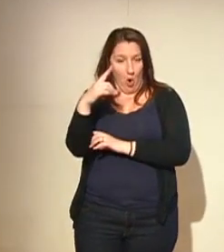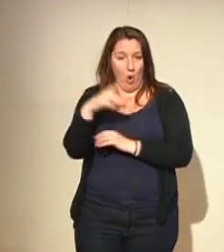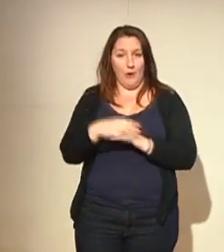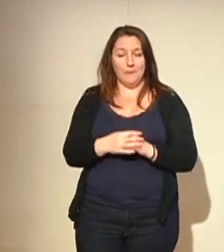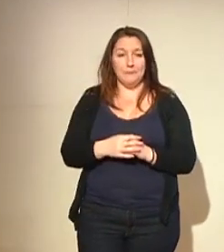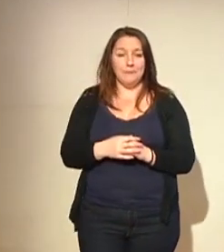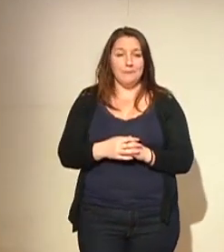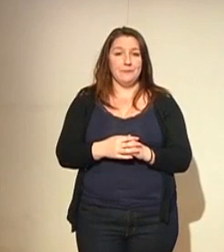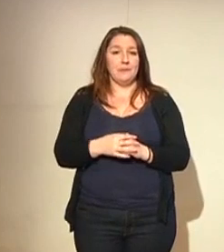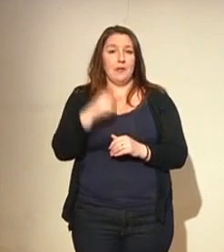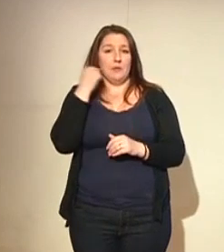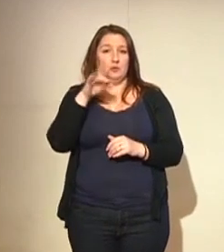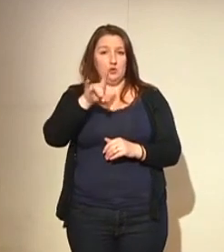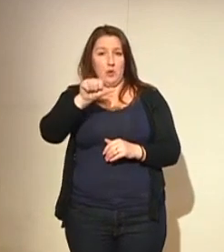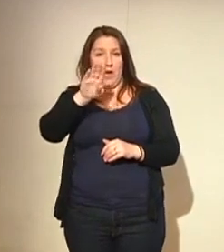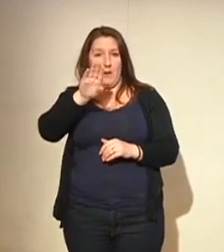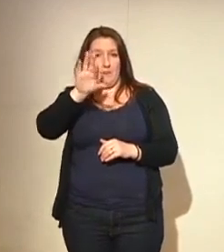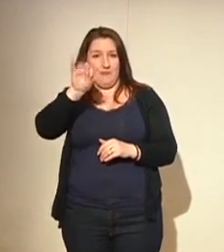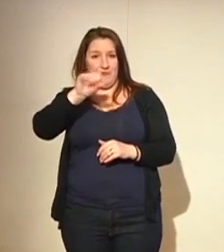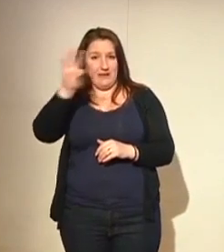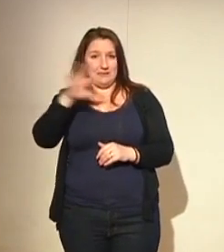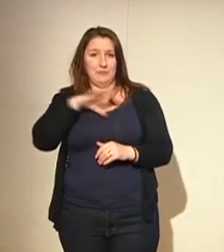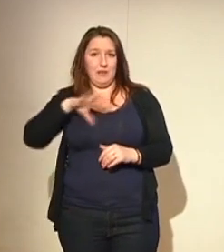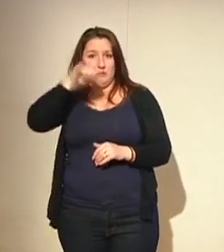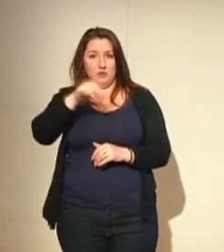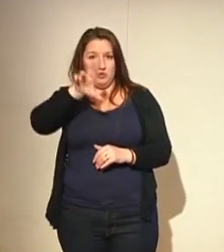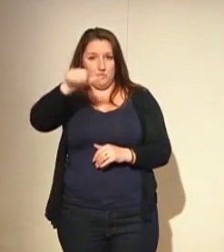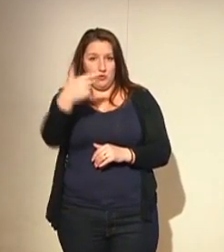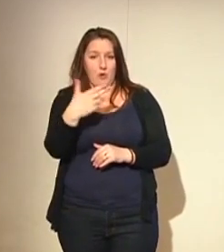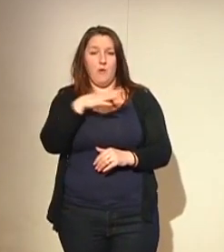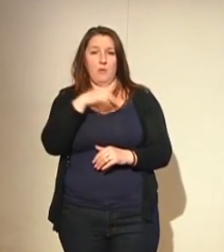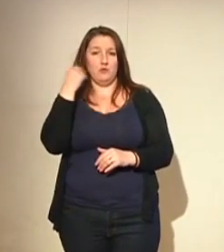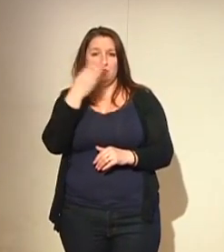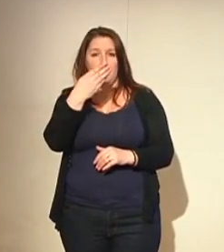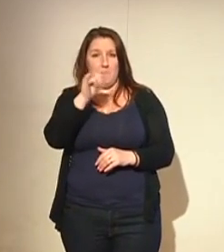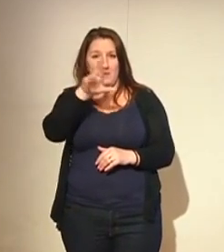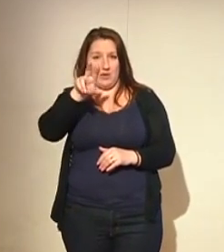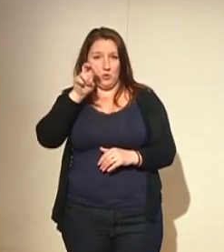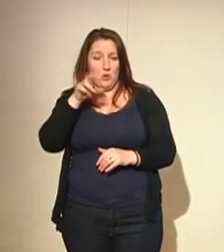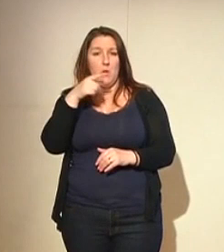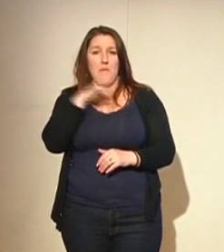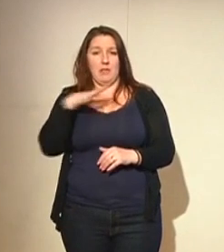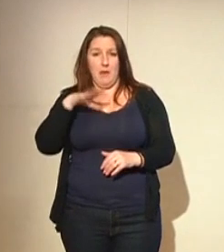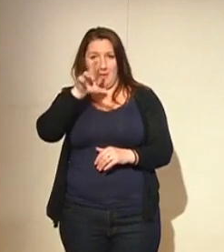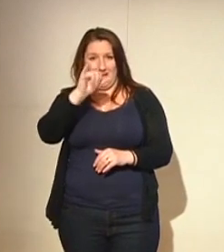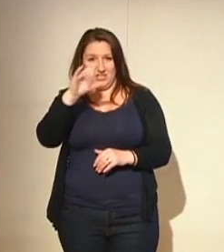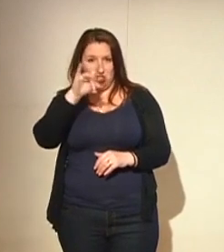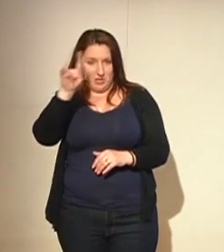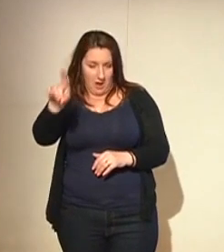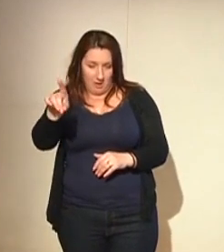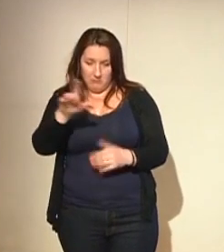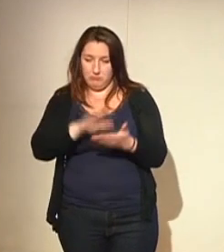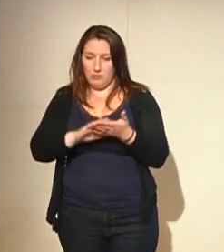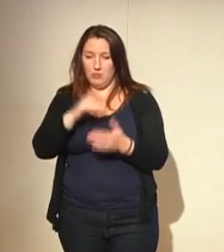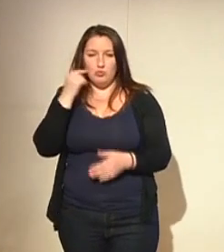Bertrand monsieurfast madame Julien monsieur Merot monsieur Richard Finot monsieur tcher madame Richard